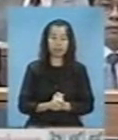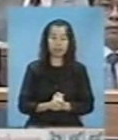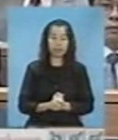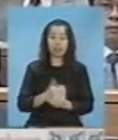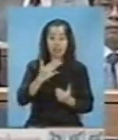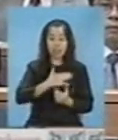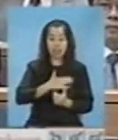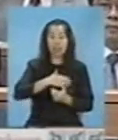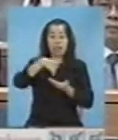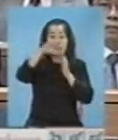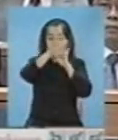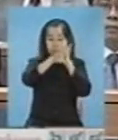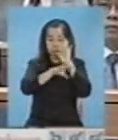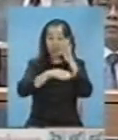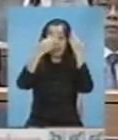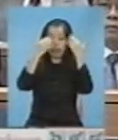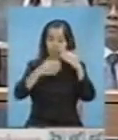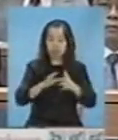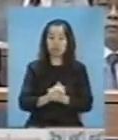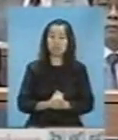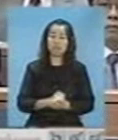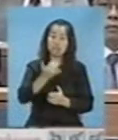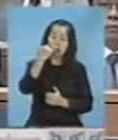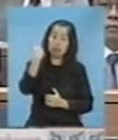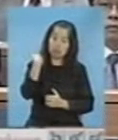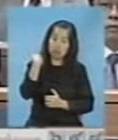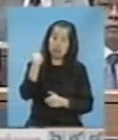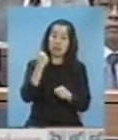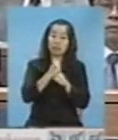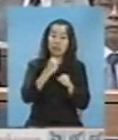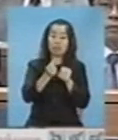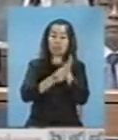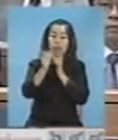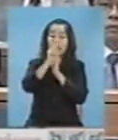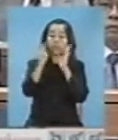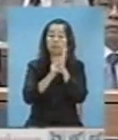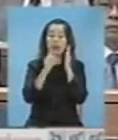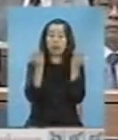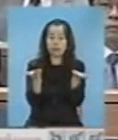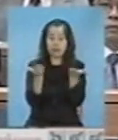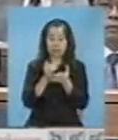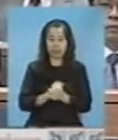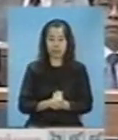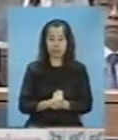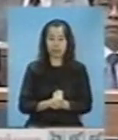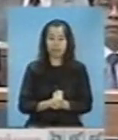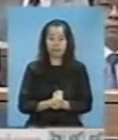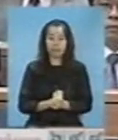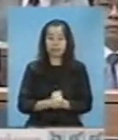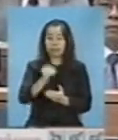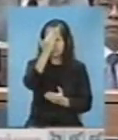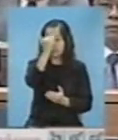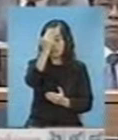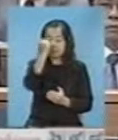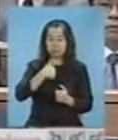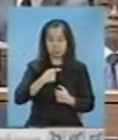ผมพูดมาถึงตรงนี้ท่านประธานอาจจะถามว่าถ้าอย่างนั้นเราจะแก้ไขรัฐธรรมนูญกันได้อย่างไร ทำไมพวกกระผ